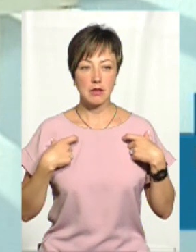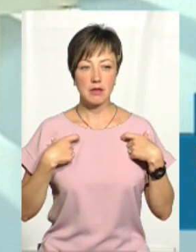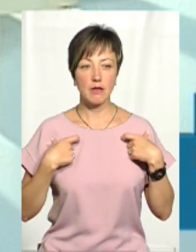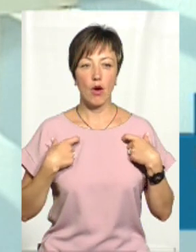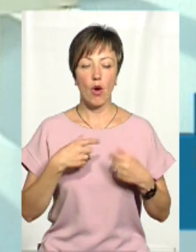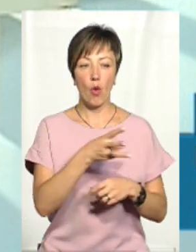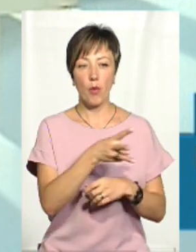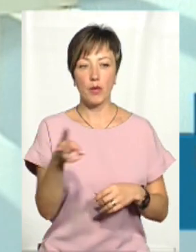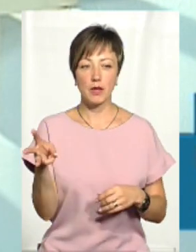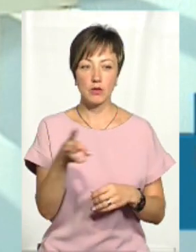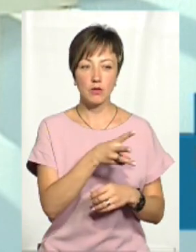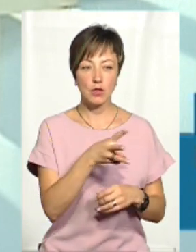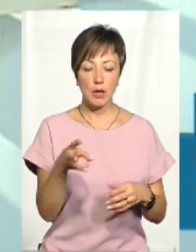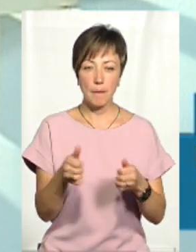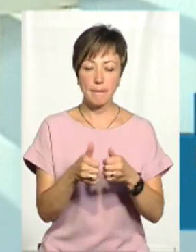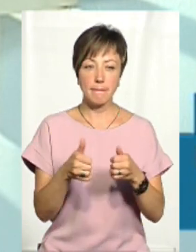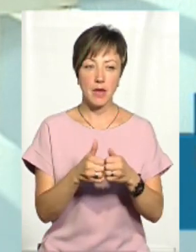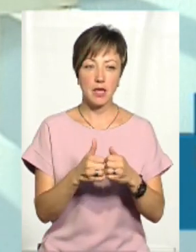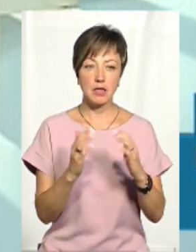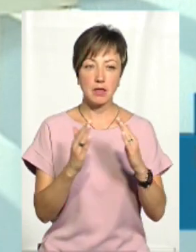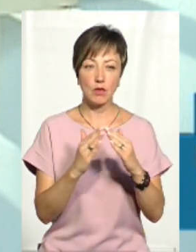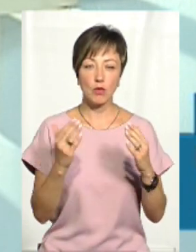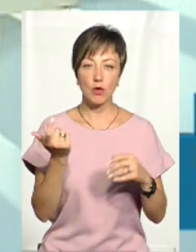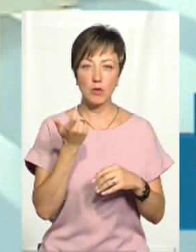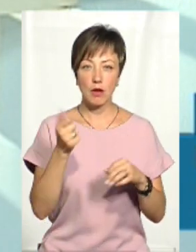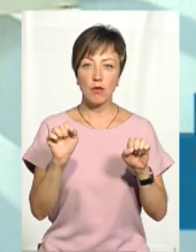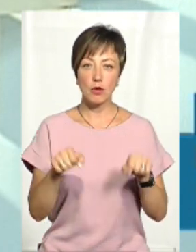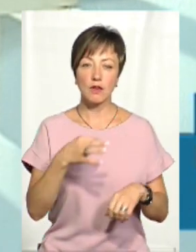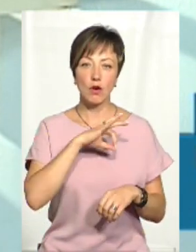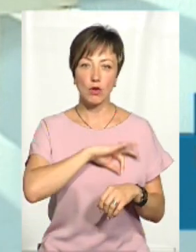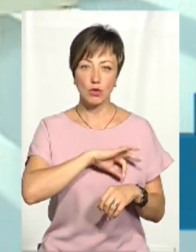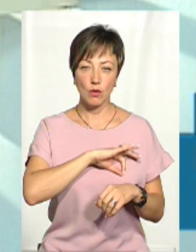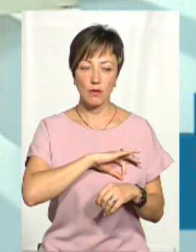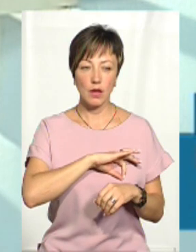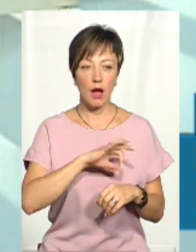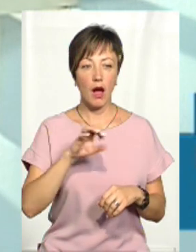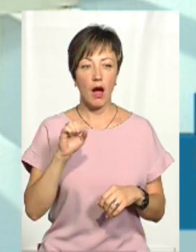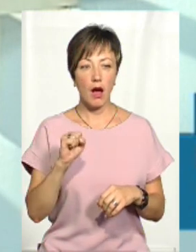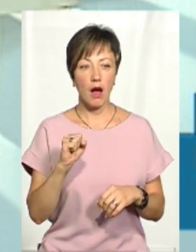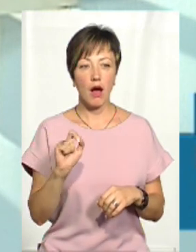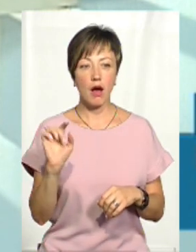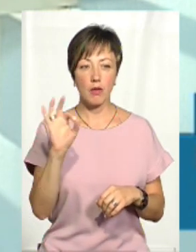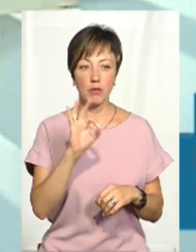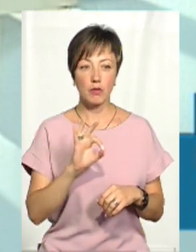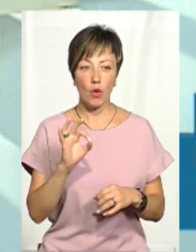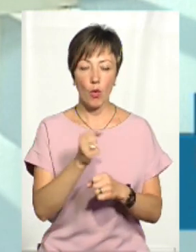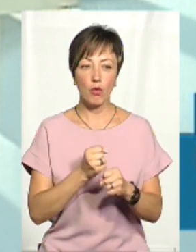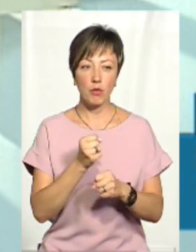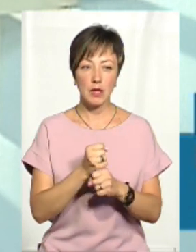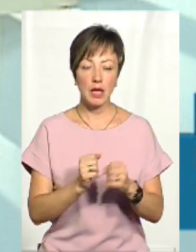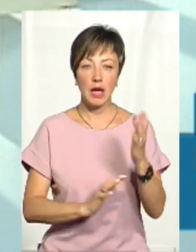у садках. Ну, на присадибних, в своєму домогосподарстві можна використовувати. А щодо